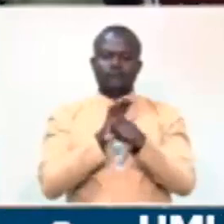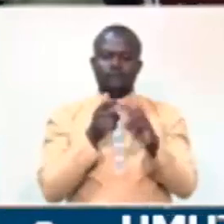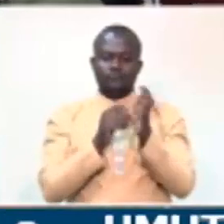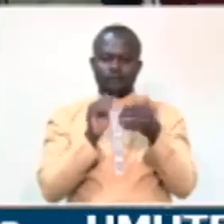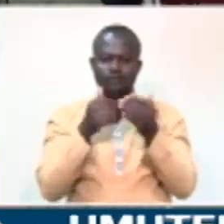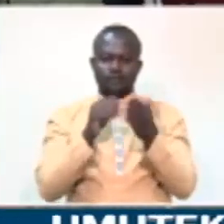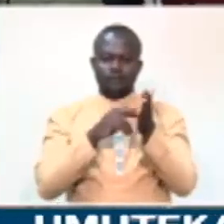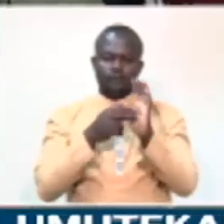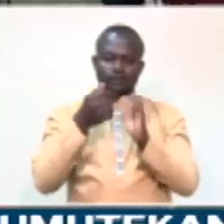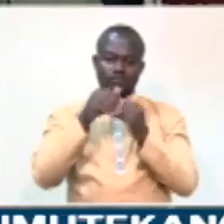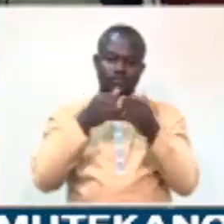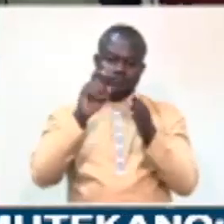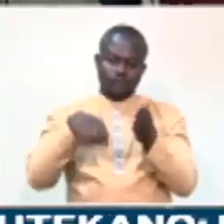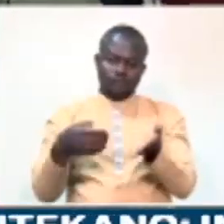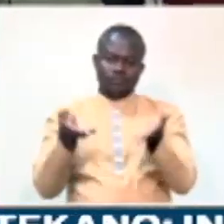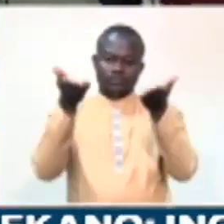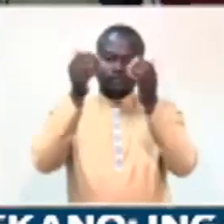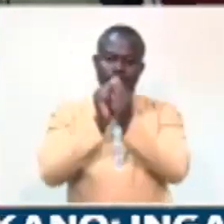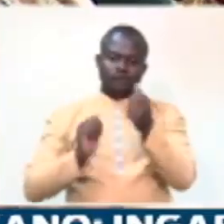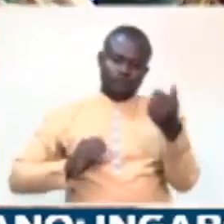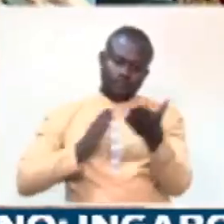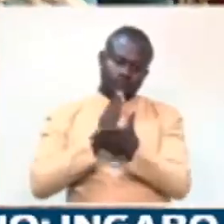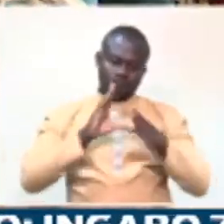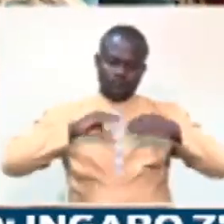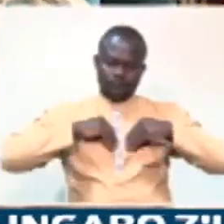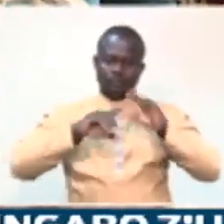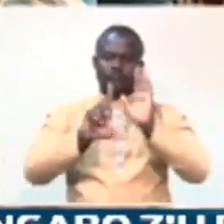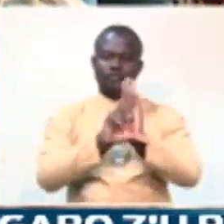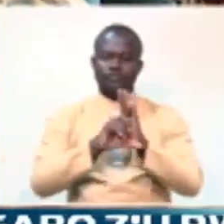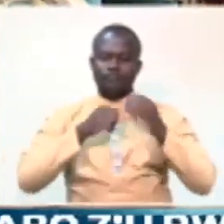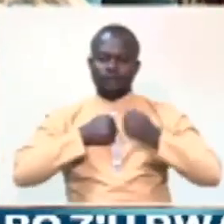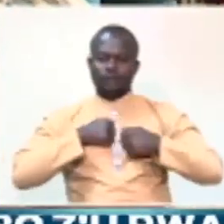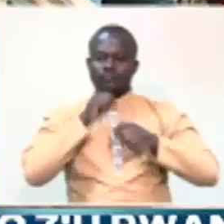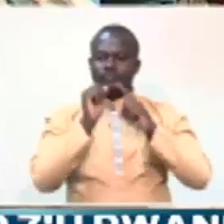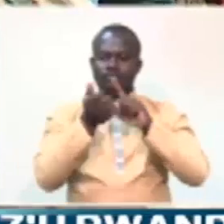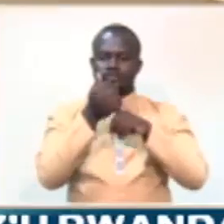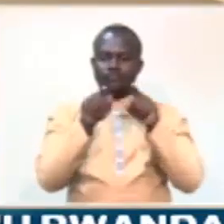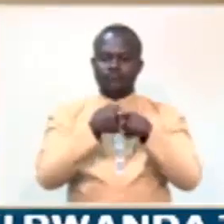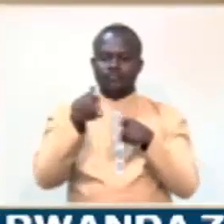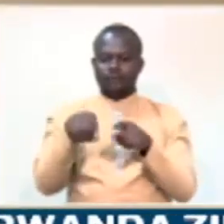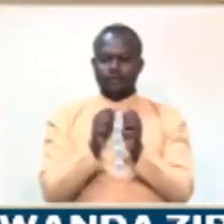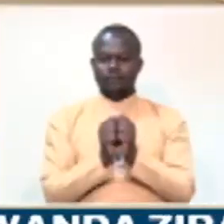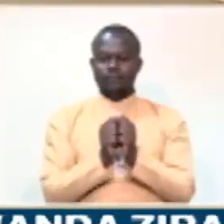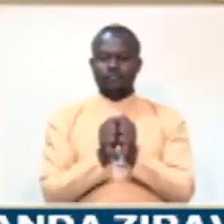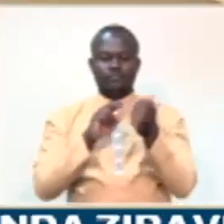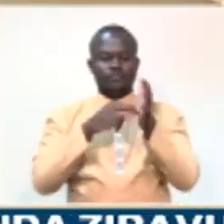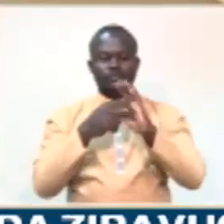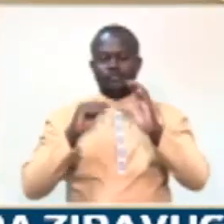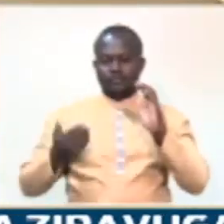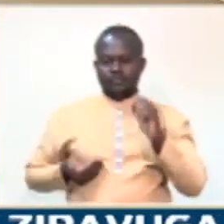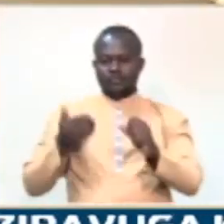hari imishinga yabo ikeneye kuzamurwa n'uburenganzira bemererwa n'amategeko y'u Rwanda batarageraho uko bikwiye. Imishinga y'abagore